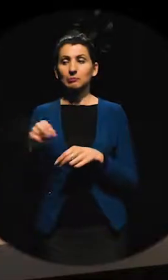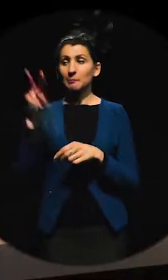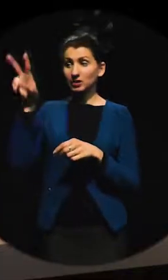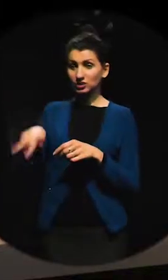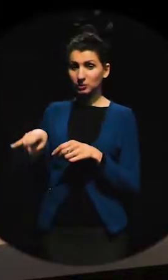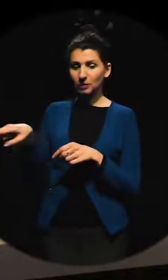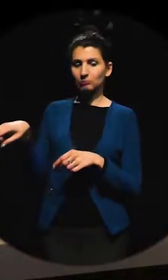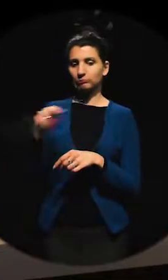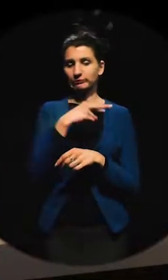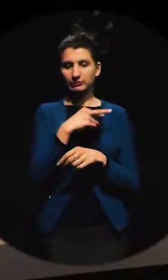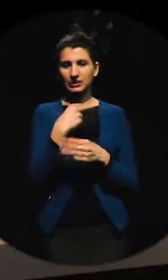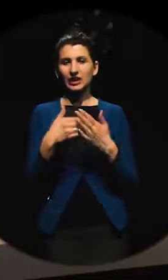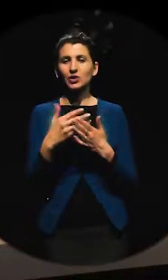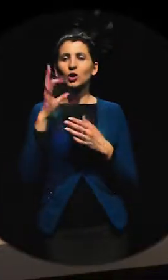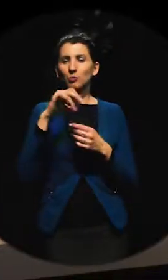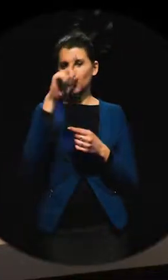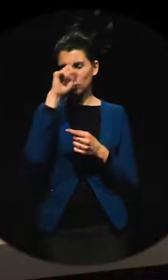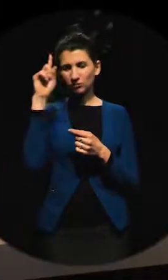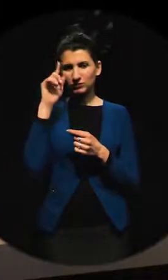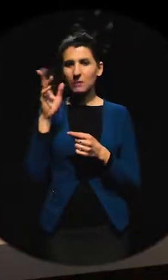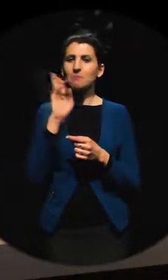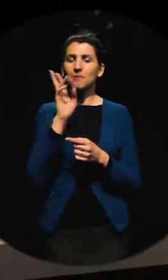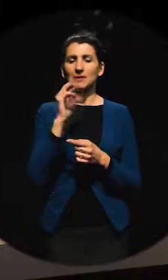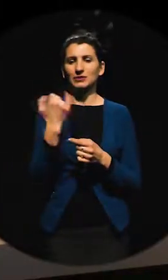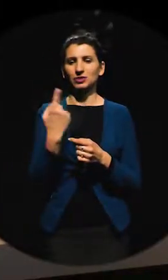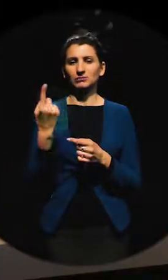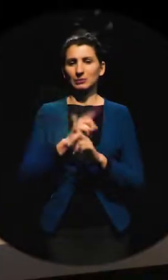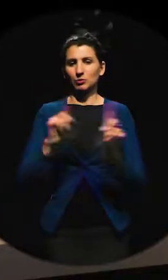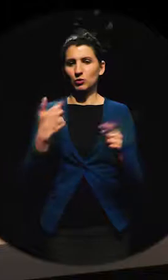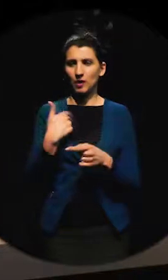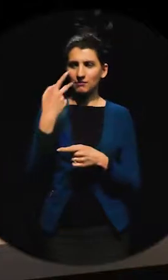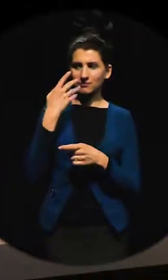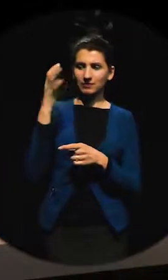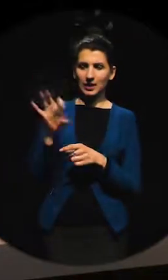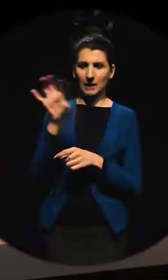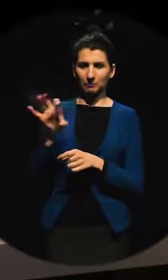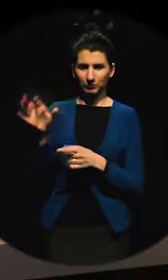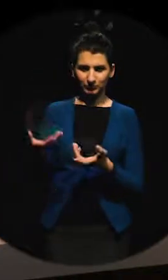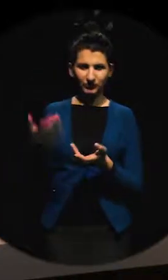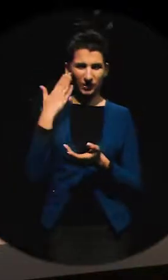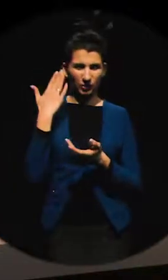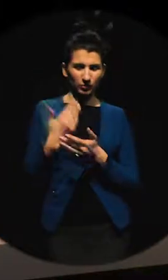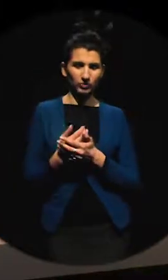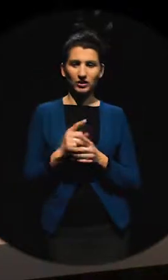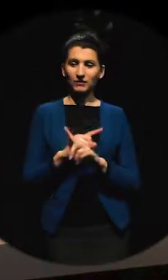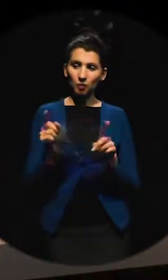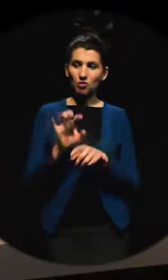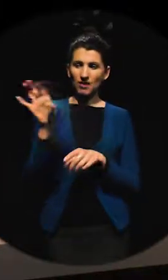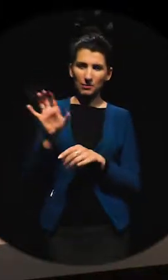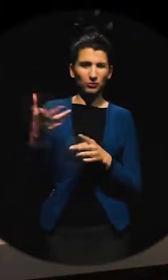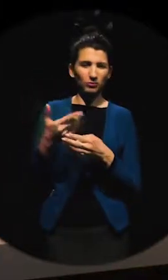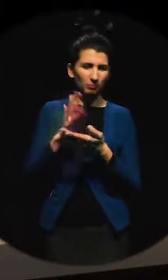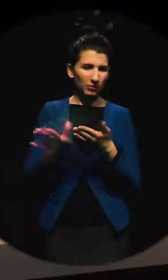to społecznie wyuczona reakcja. O tym wspominała Ewelina. Reakcja,